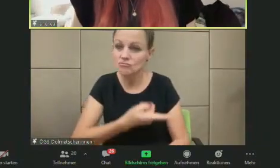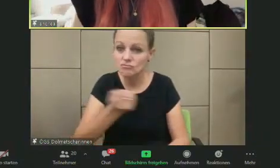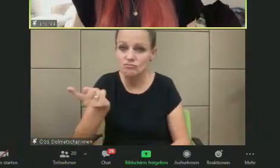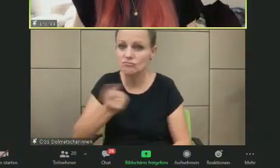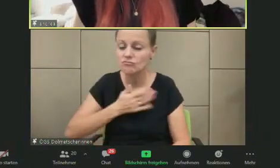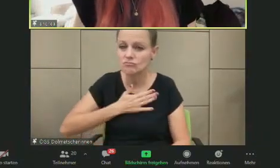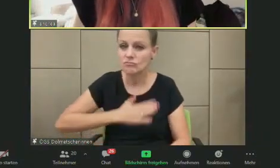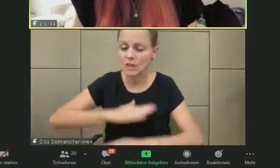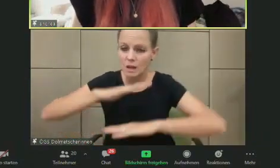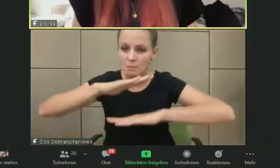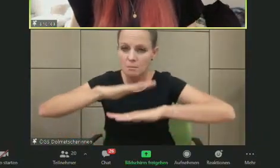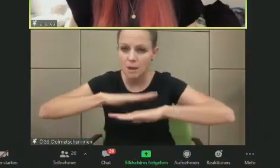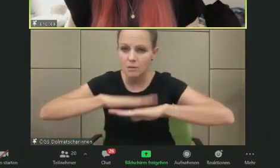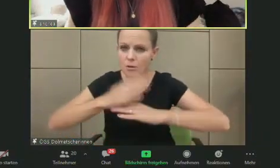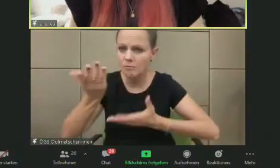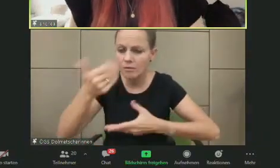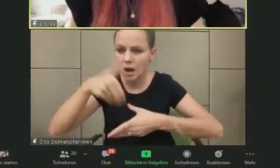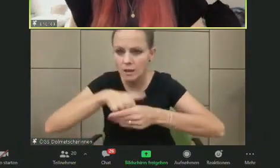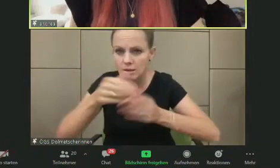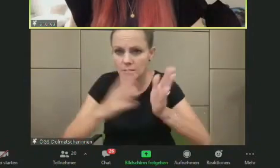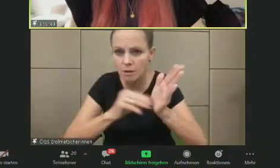du gerne und warum?